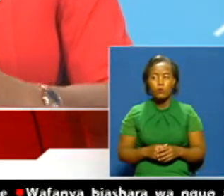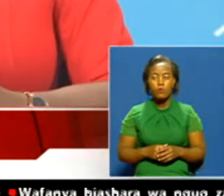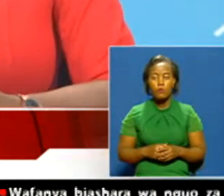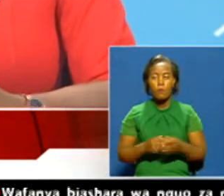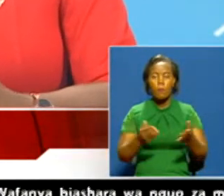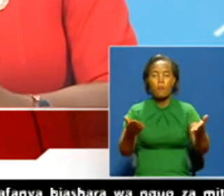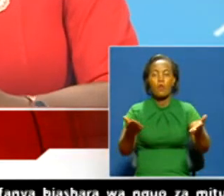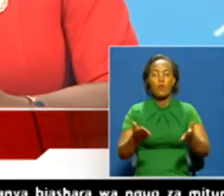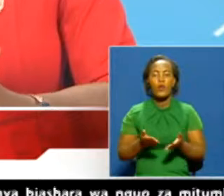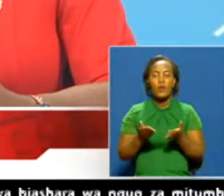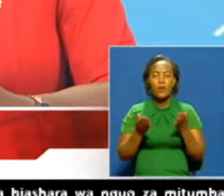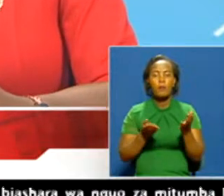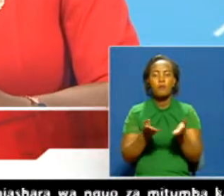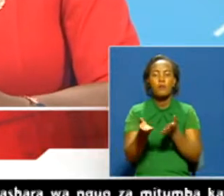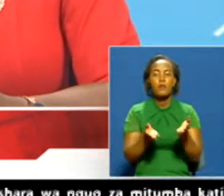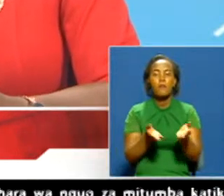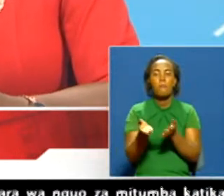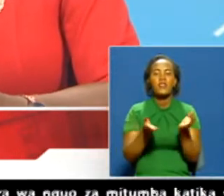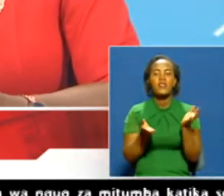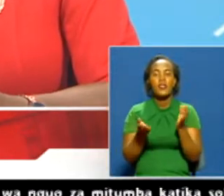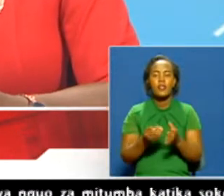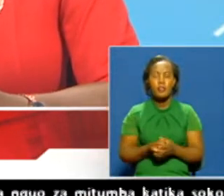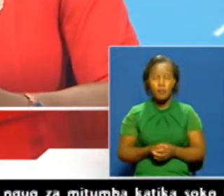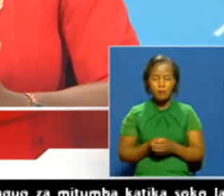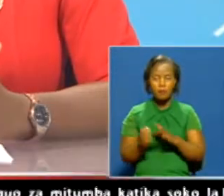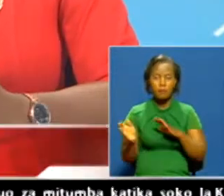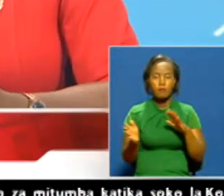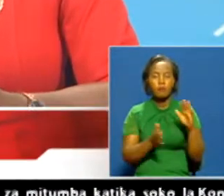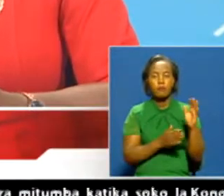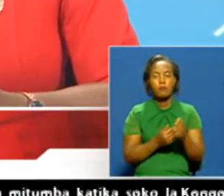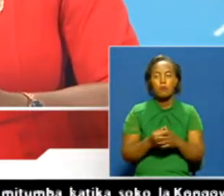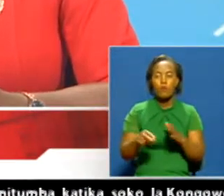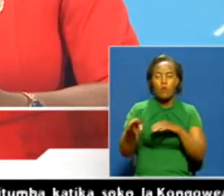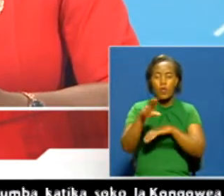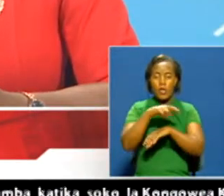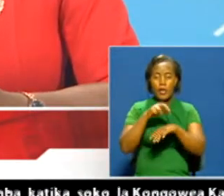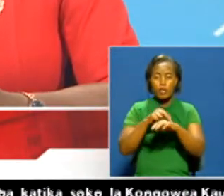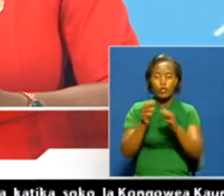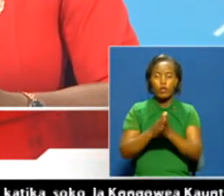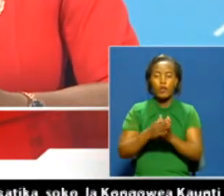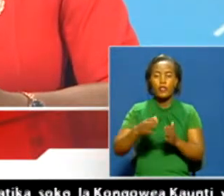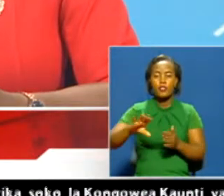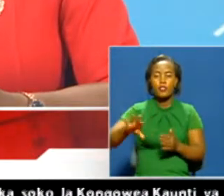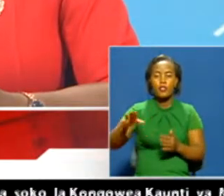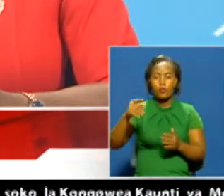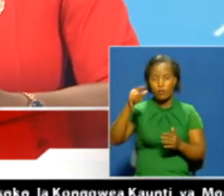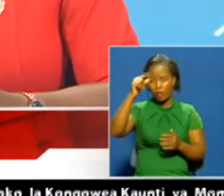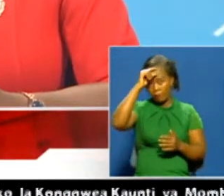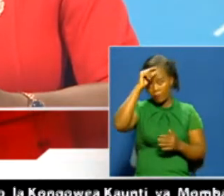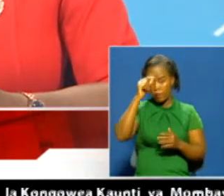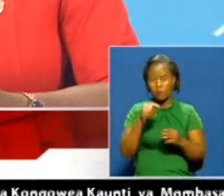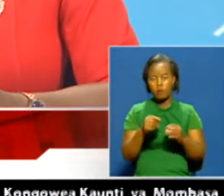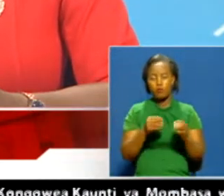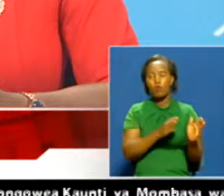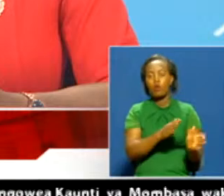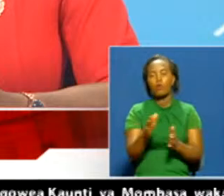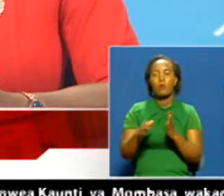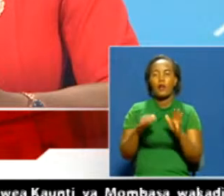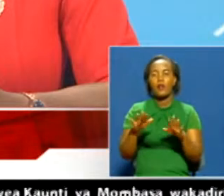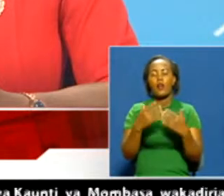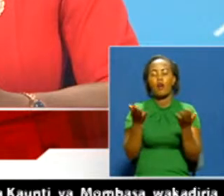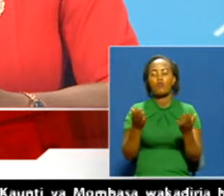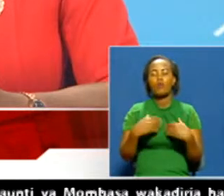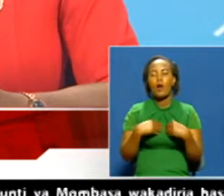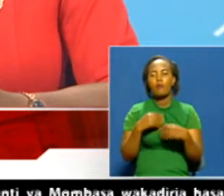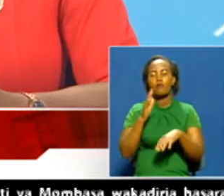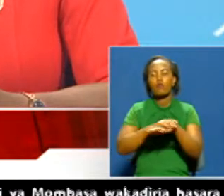Karibu kwenye safu ya biashara. Serikali kuu na zile za kaunti zinapaswa kuratibu mikakati itakayowezesha uzalishaji wa chakula